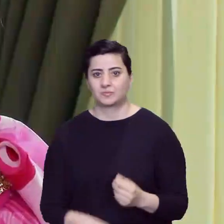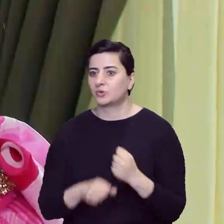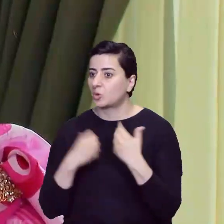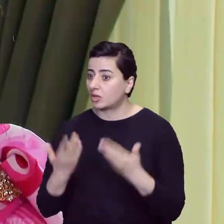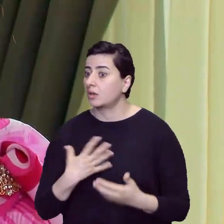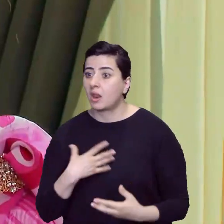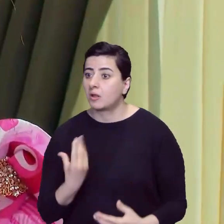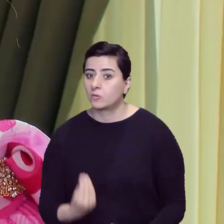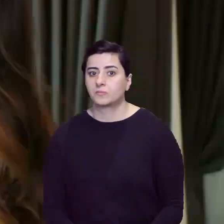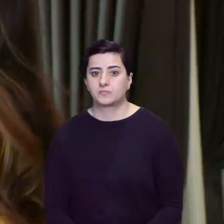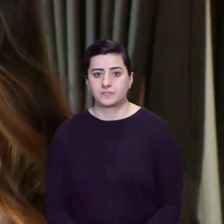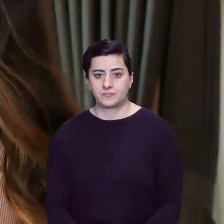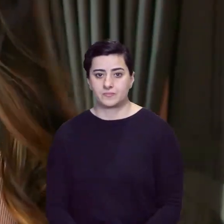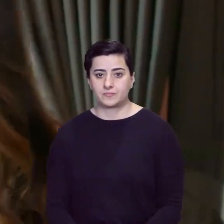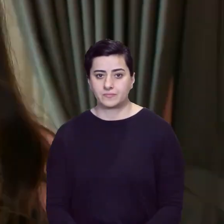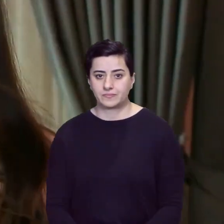hala.